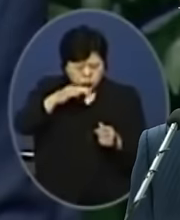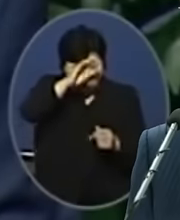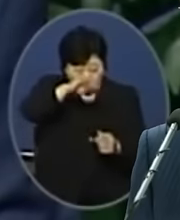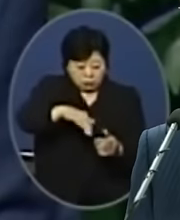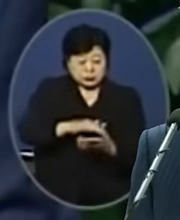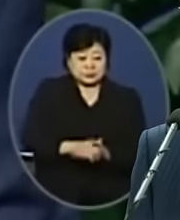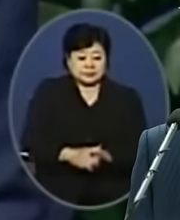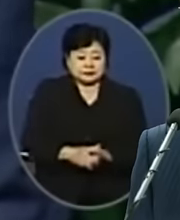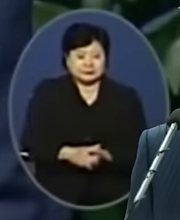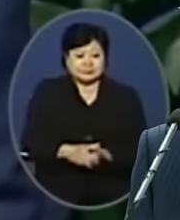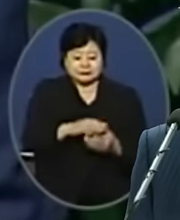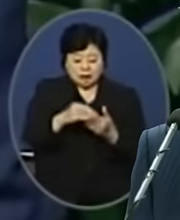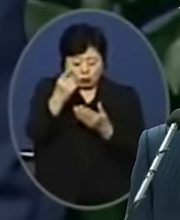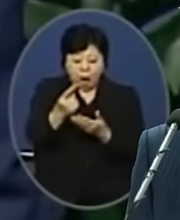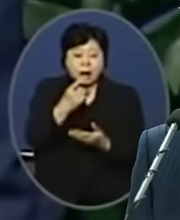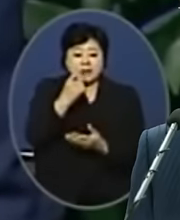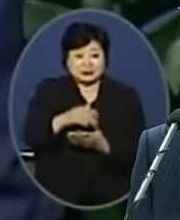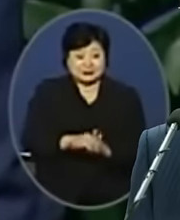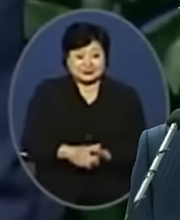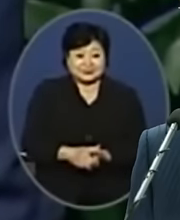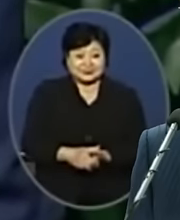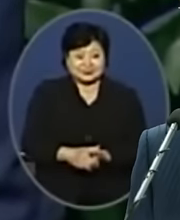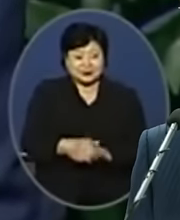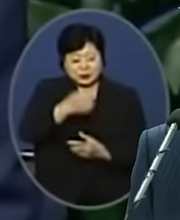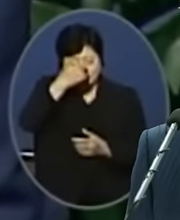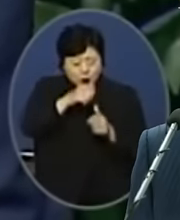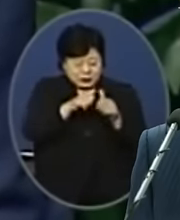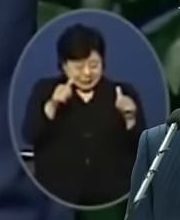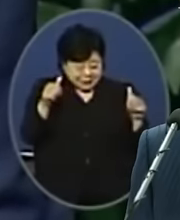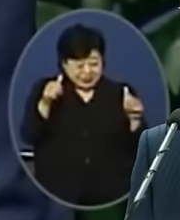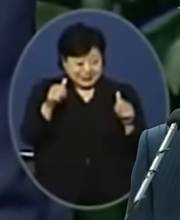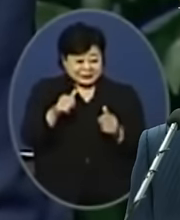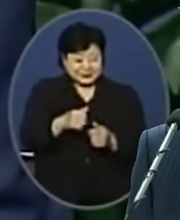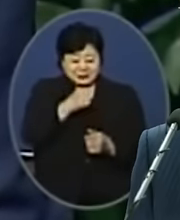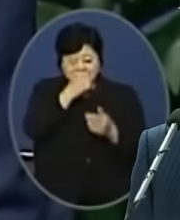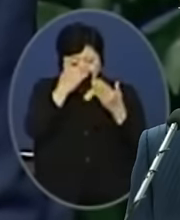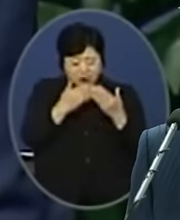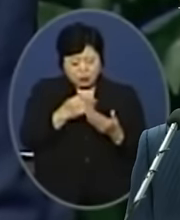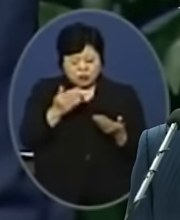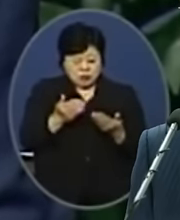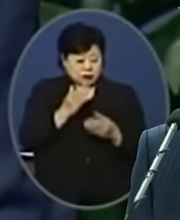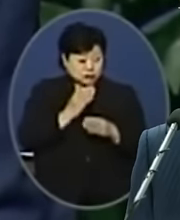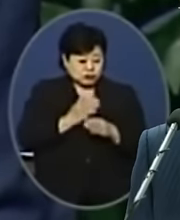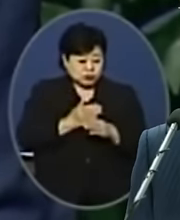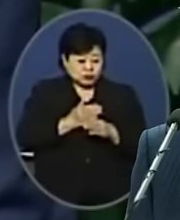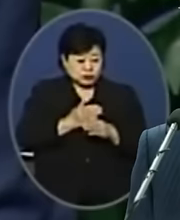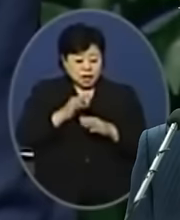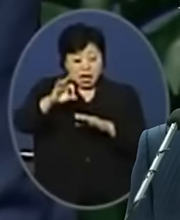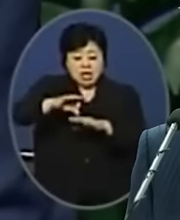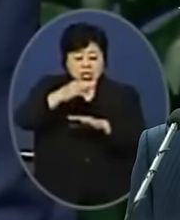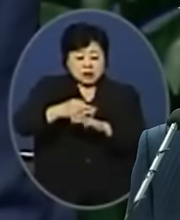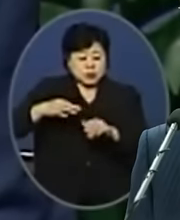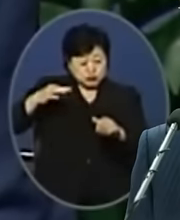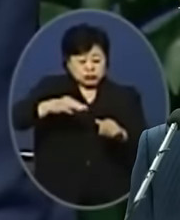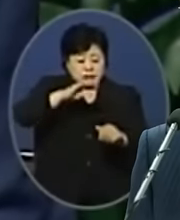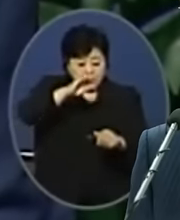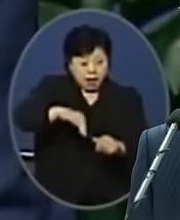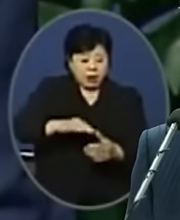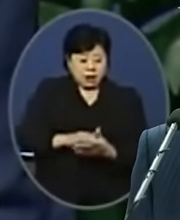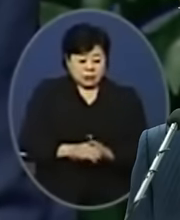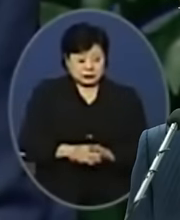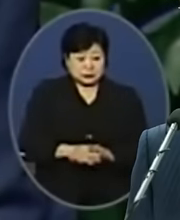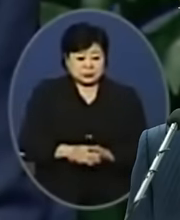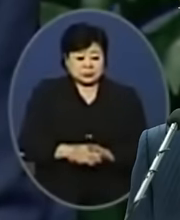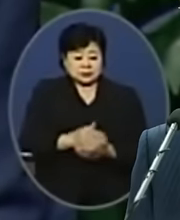물어보겠어요? 데려오나. 아, 요셉이 갑자기 감옥에서 일을 하는데 사람들이 확